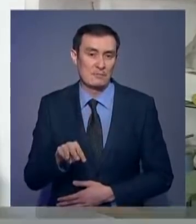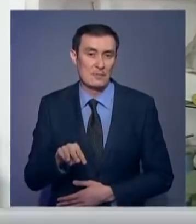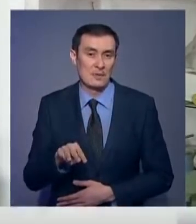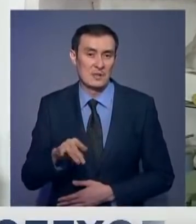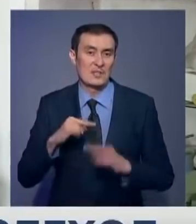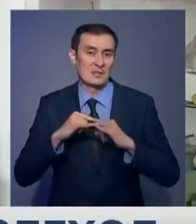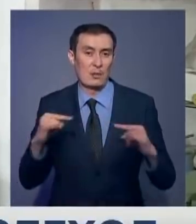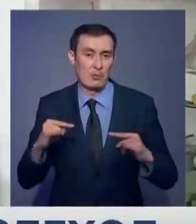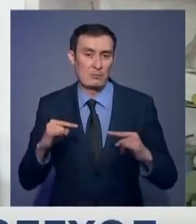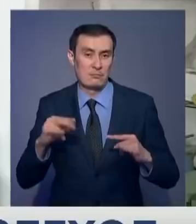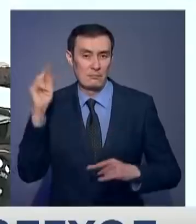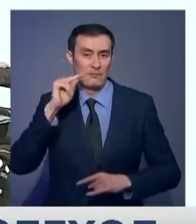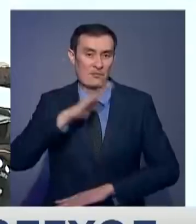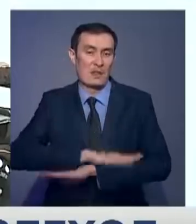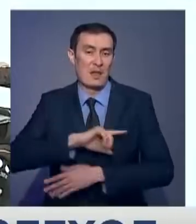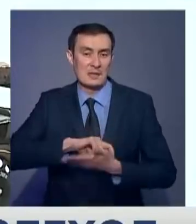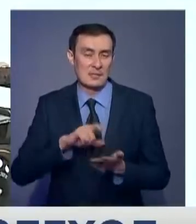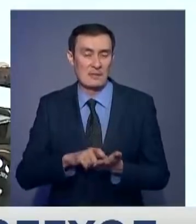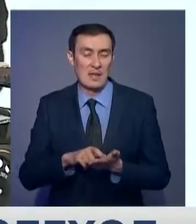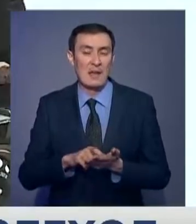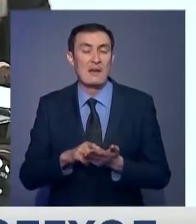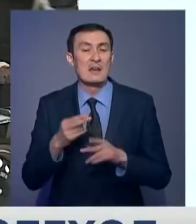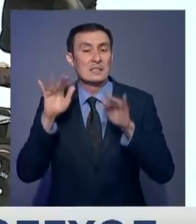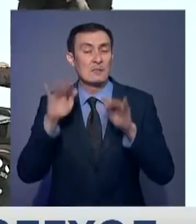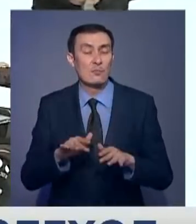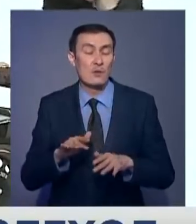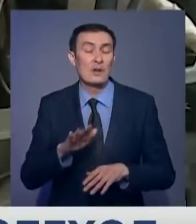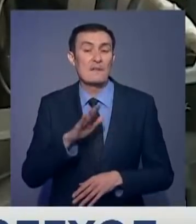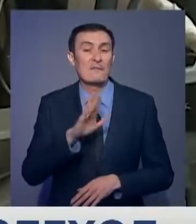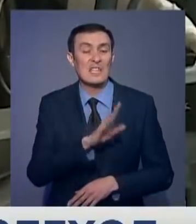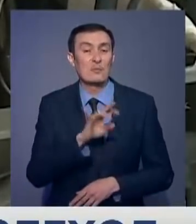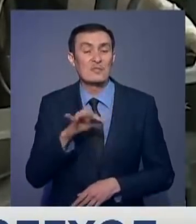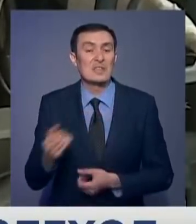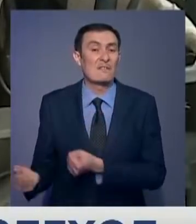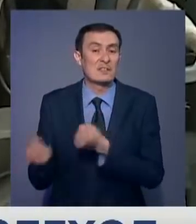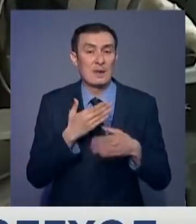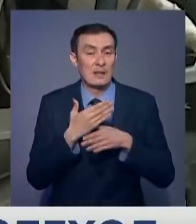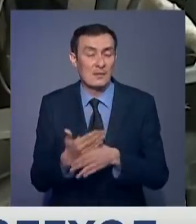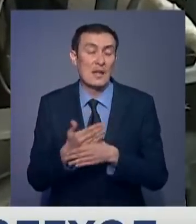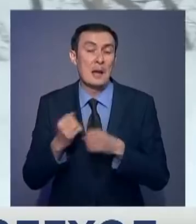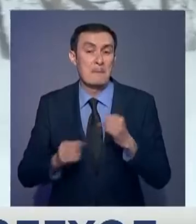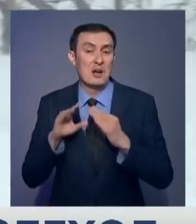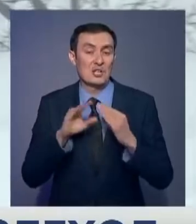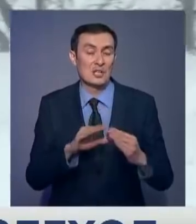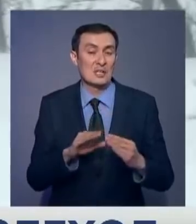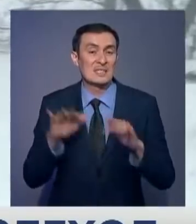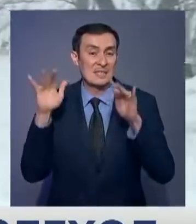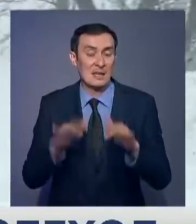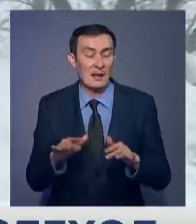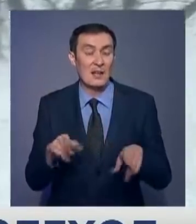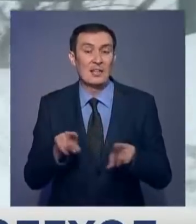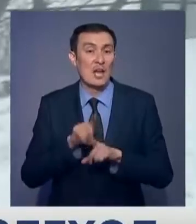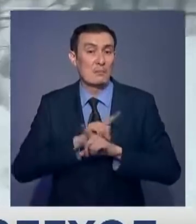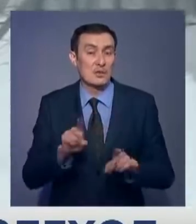за столом в классе. Этой зимой на вездеходе Владимир Новицкий не раз вызволял машины односельчан из снежного плена.